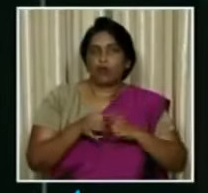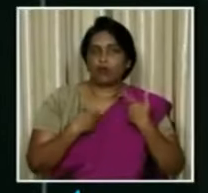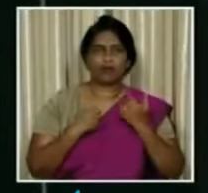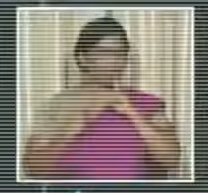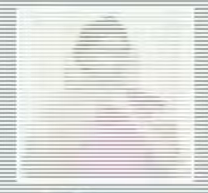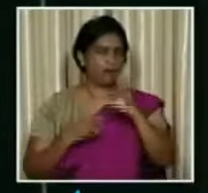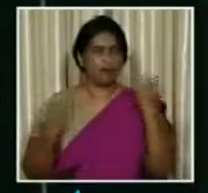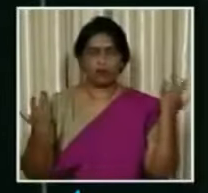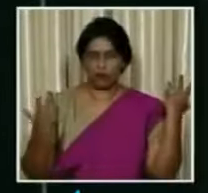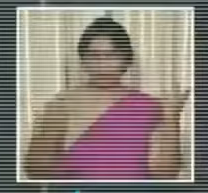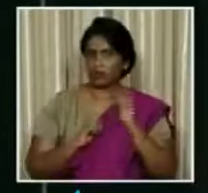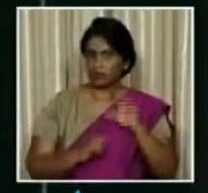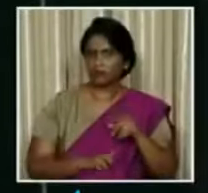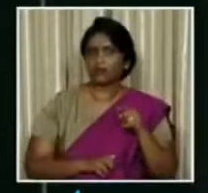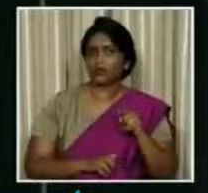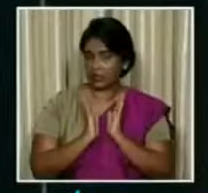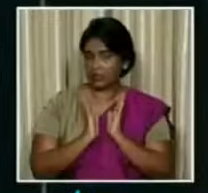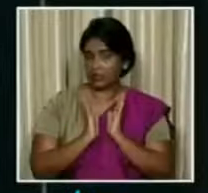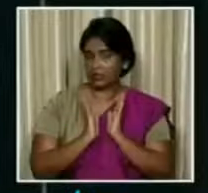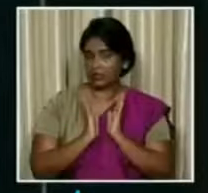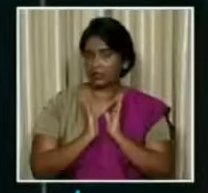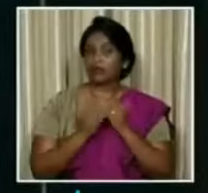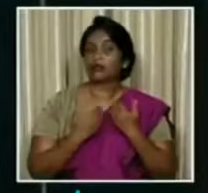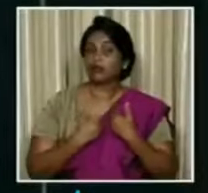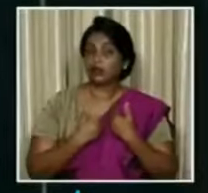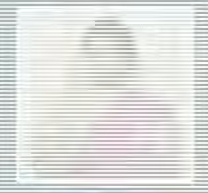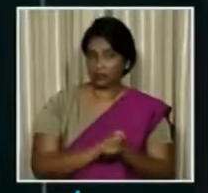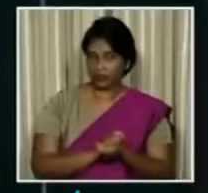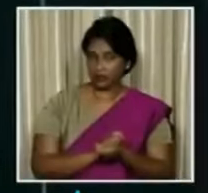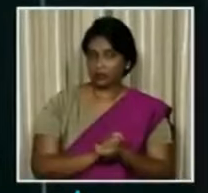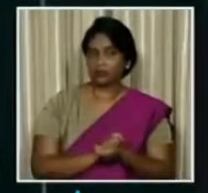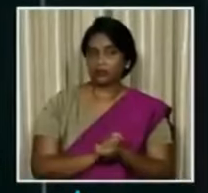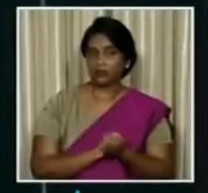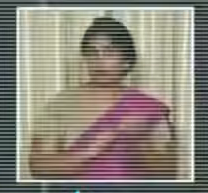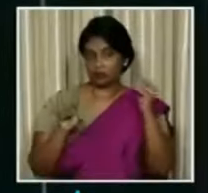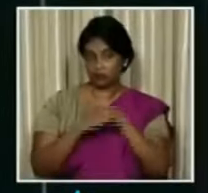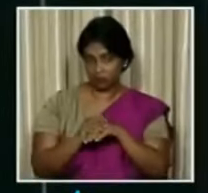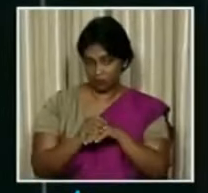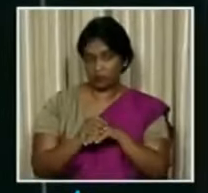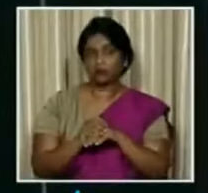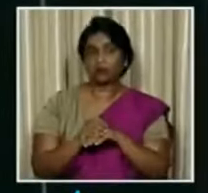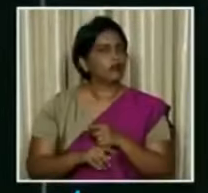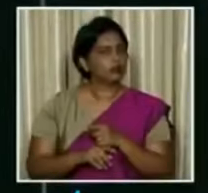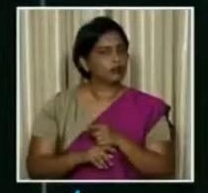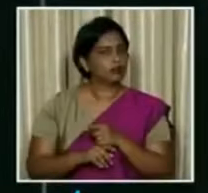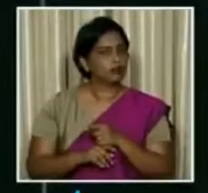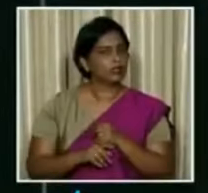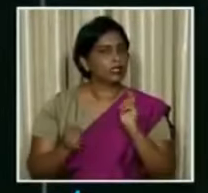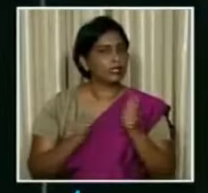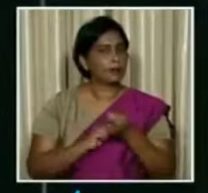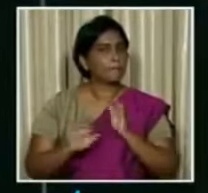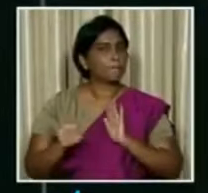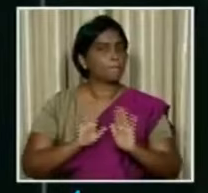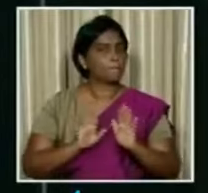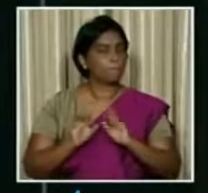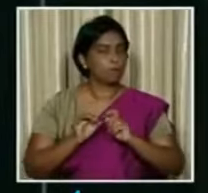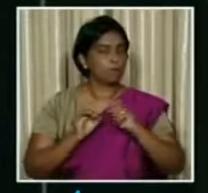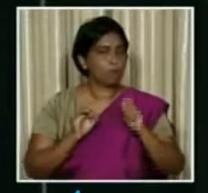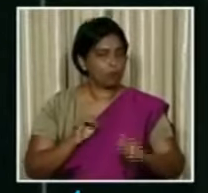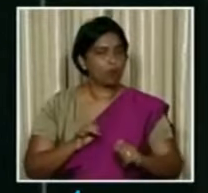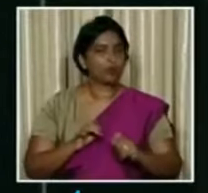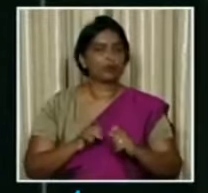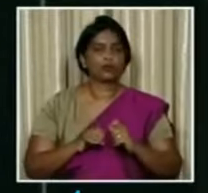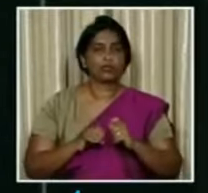ඒක මට අදාළ නැහැ. එතනදී ඉන්දියාව අපේ ක්‍රිකට් එකට මැදිහත් වෙලා තියෙනවායි කියලා ක්‍රිකට් පාලක මණ්ඩලයේ අය කොයි